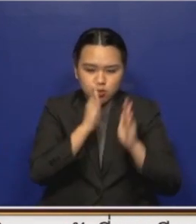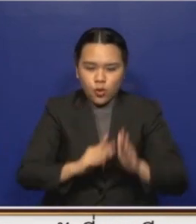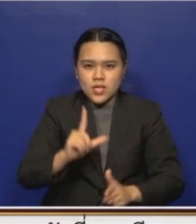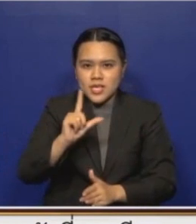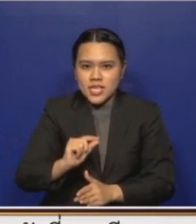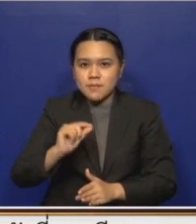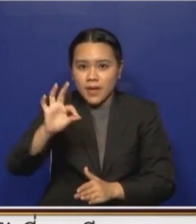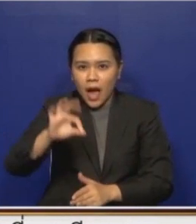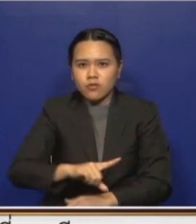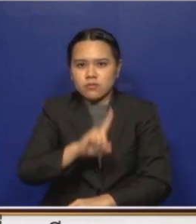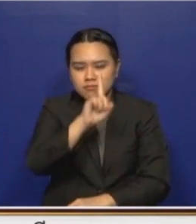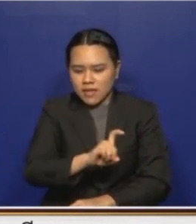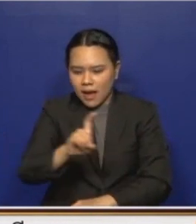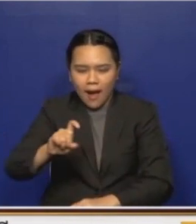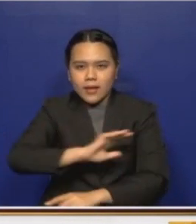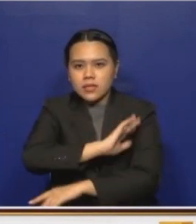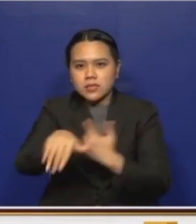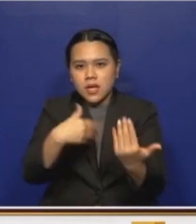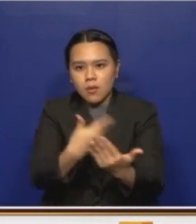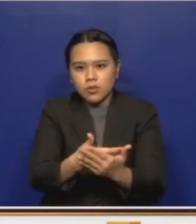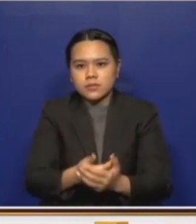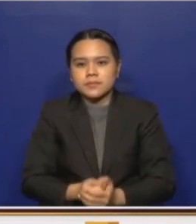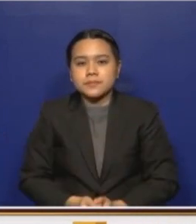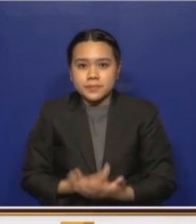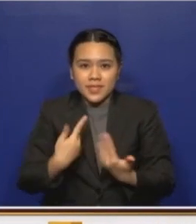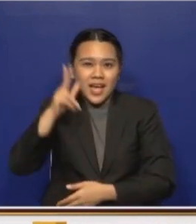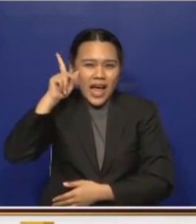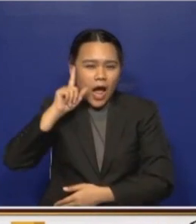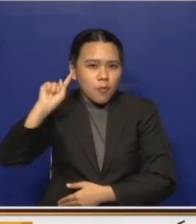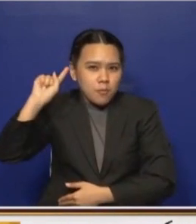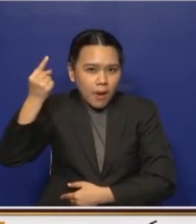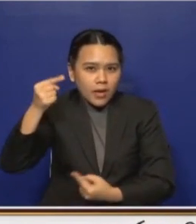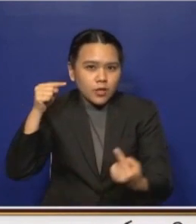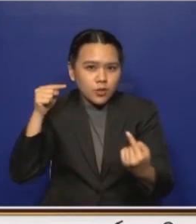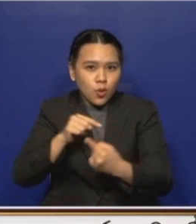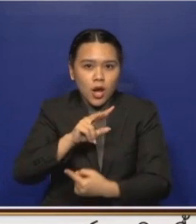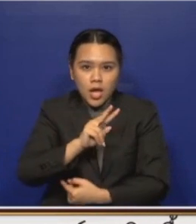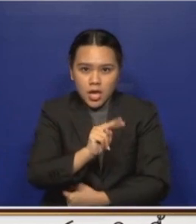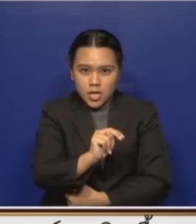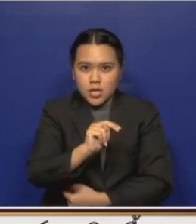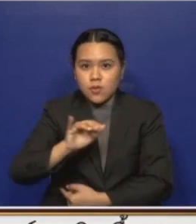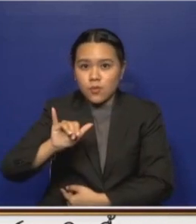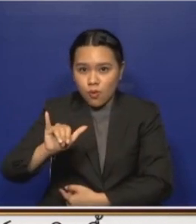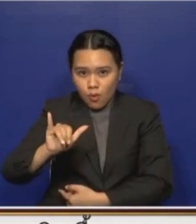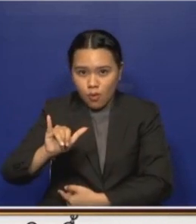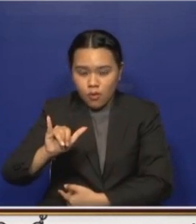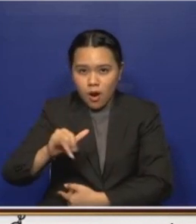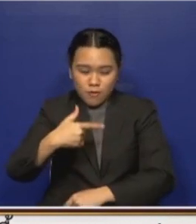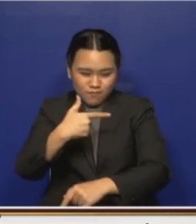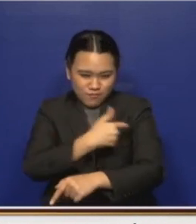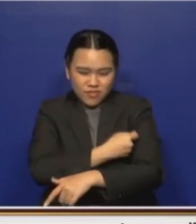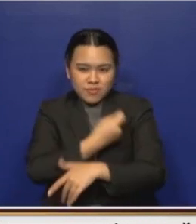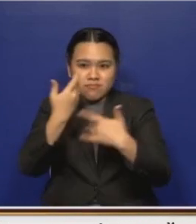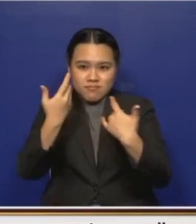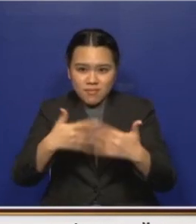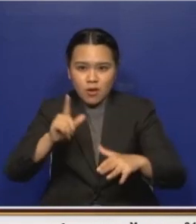อะไรเดินไปยังไม่ทันพ้นประตูนะฮะล้มลงฮะแล้วขาดใจตายตรงนั้นเป็นศพที่30